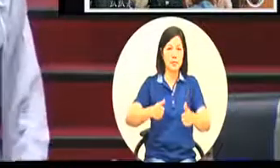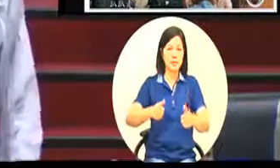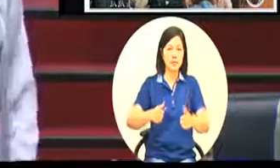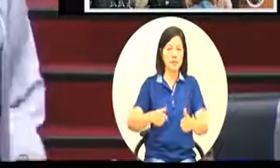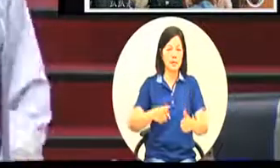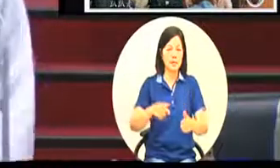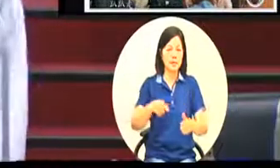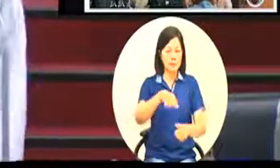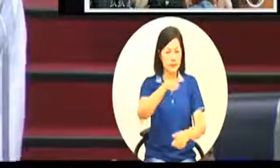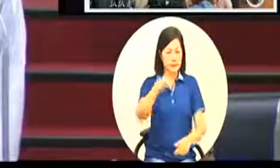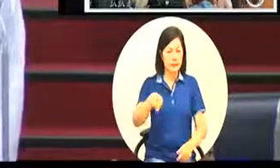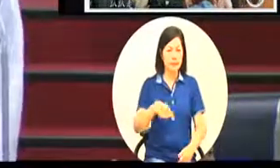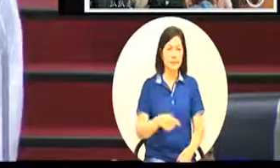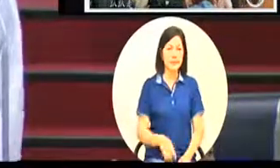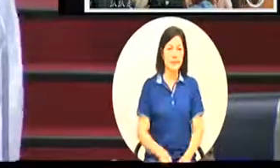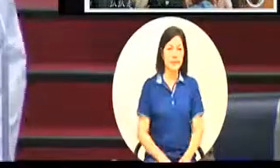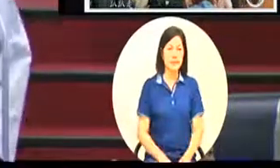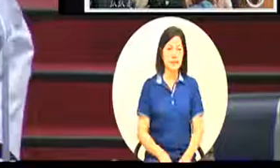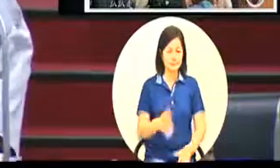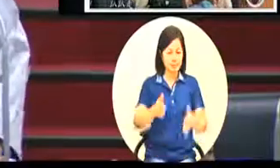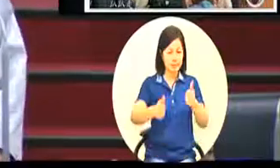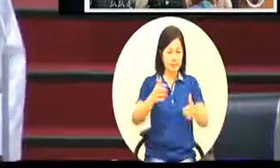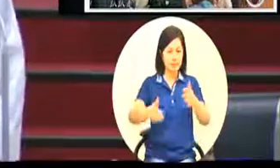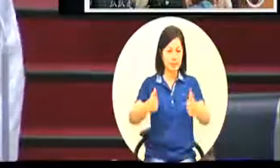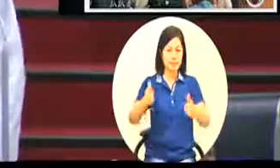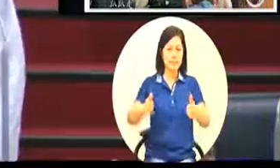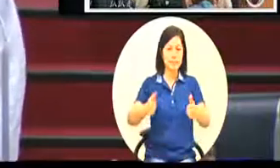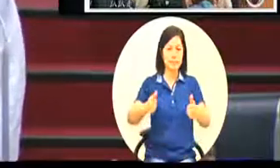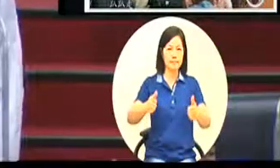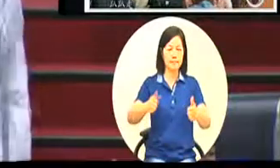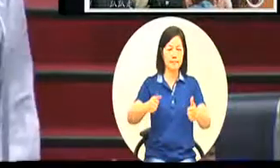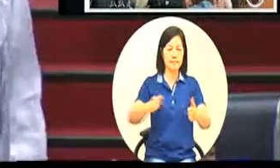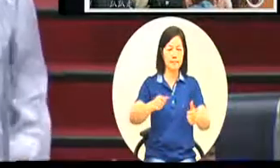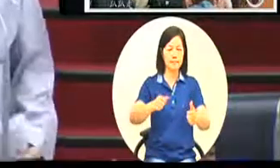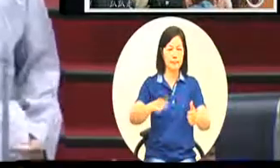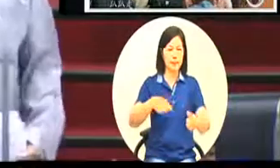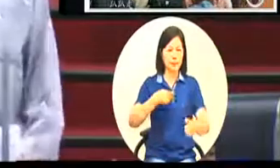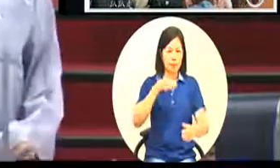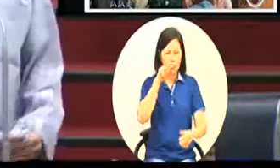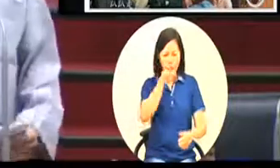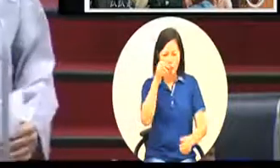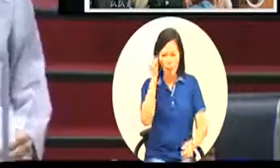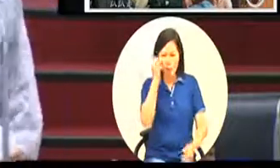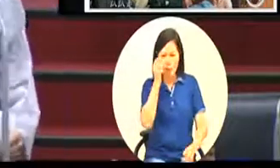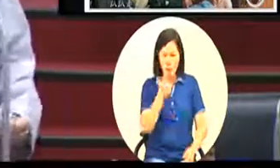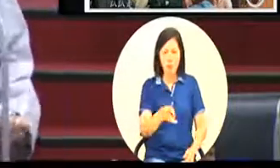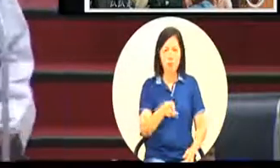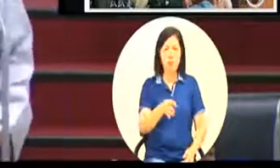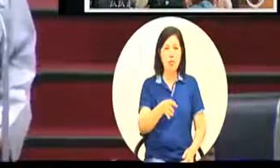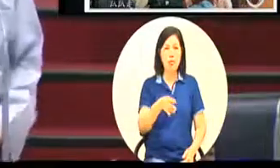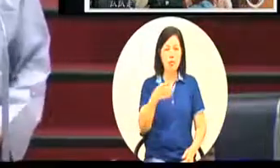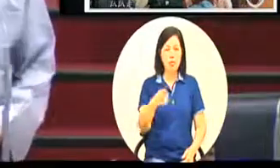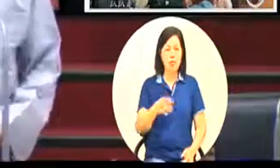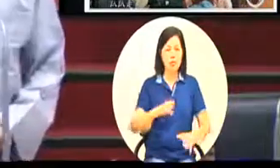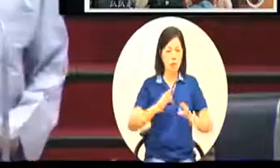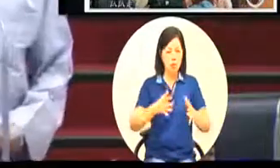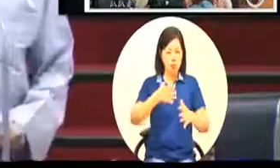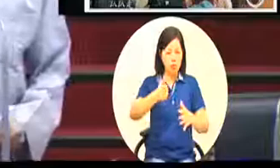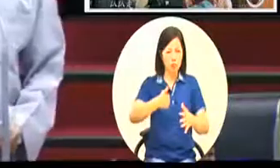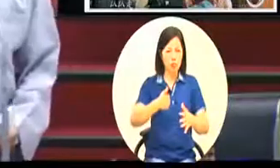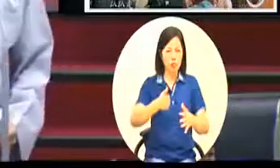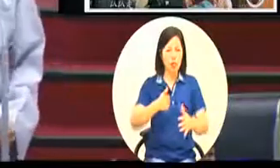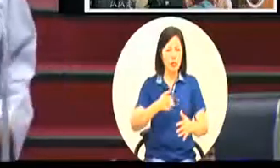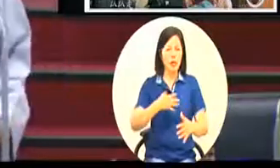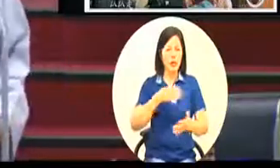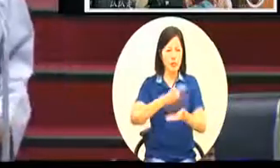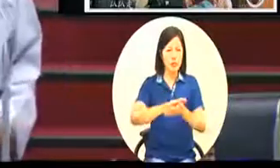遮呀，遮拢做官做官呢。我看真济拢阿扁总统栽培有着，既然